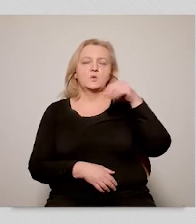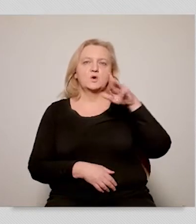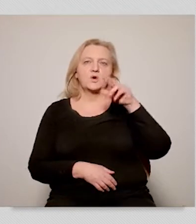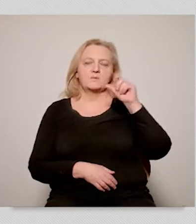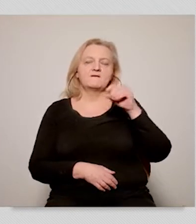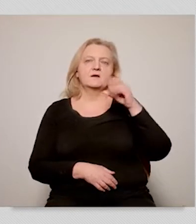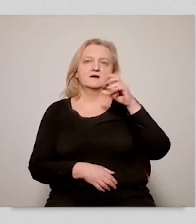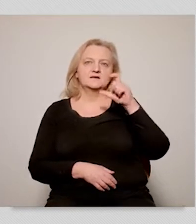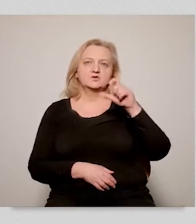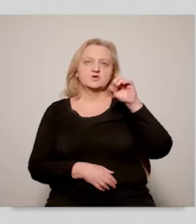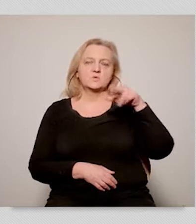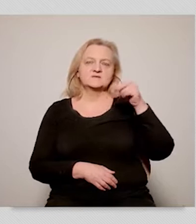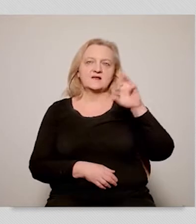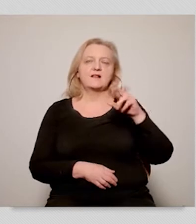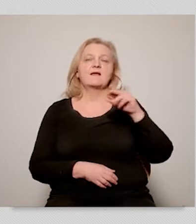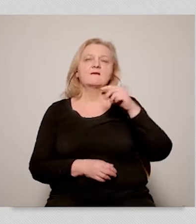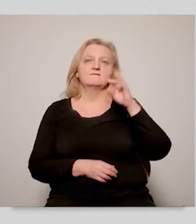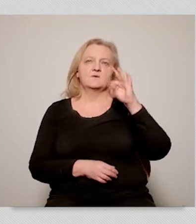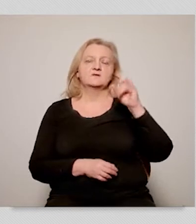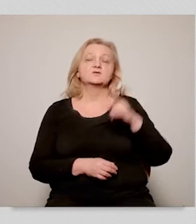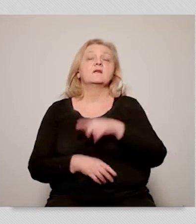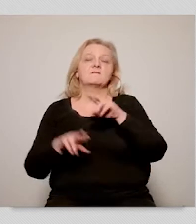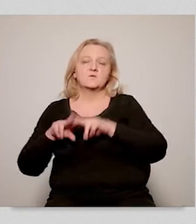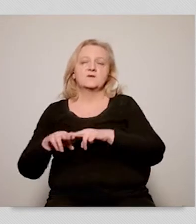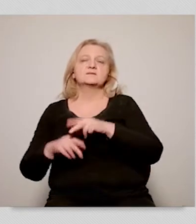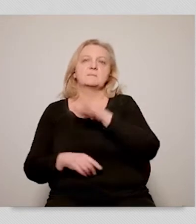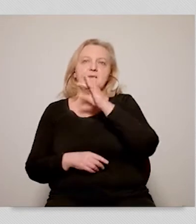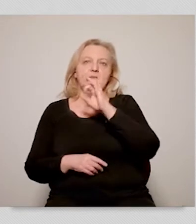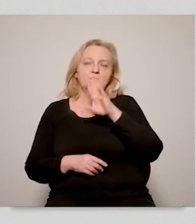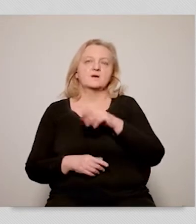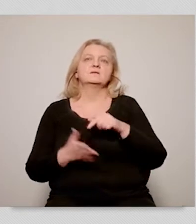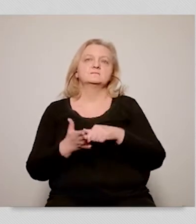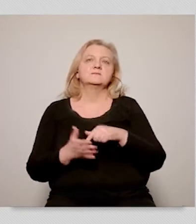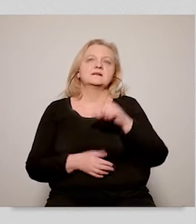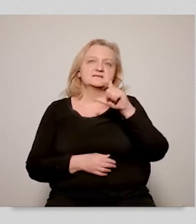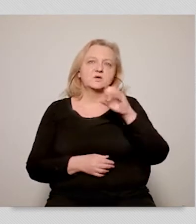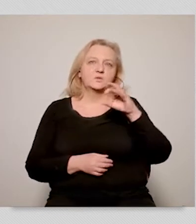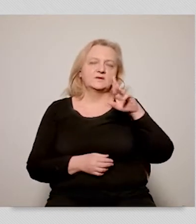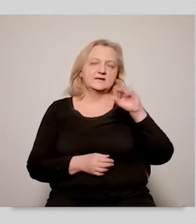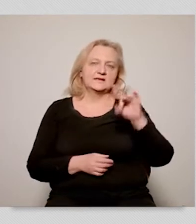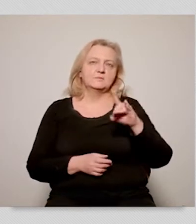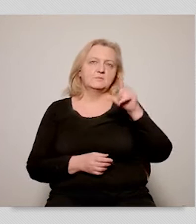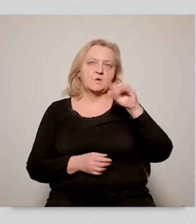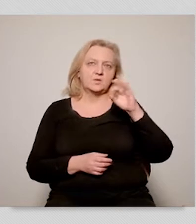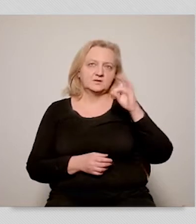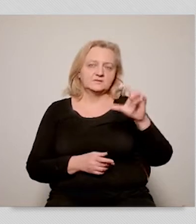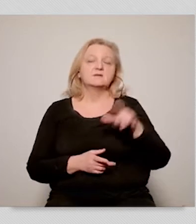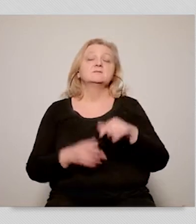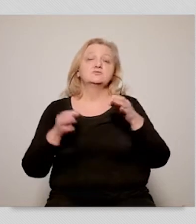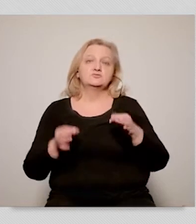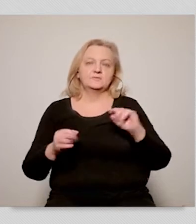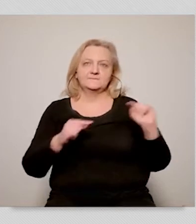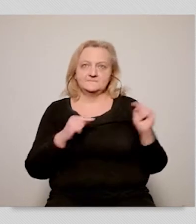Fundacji im. Stefana Batorego i Think Tank Counterpoint. Na naszej dzisiejszej debacie